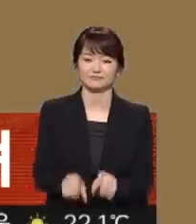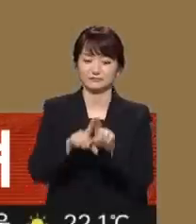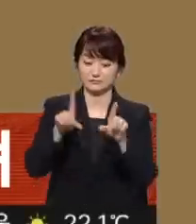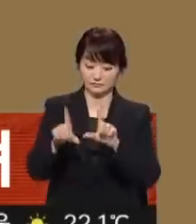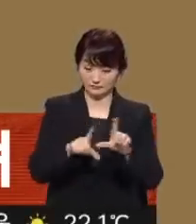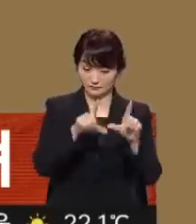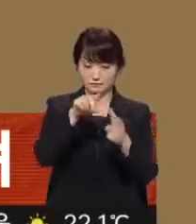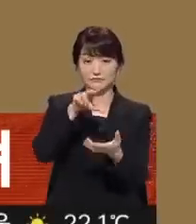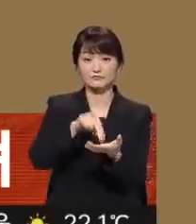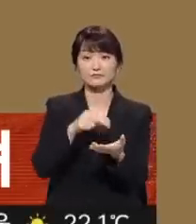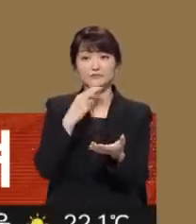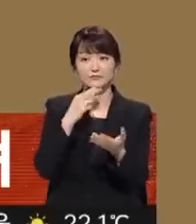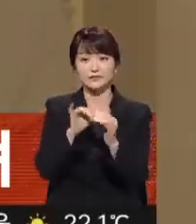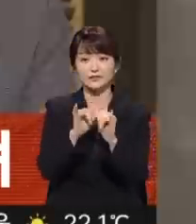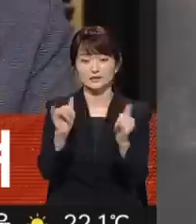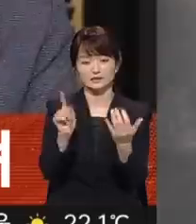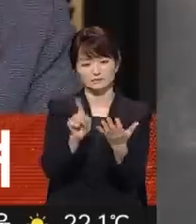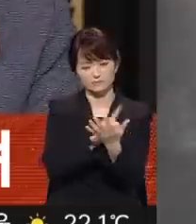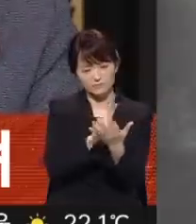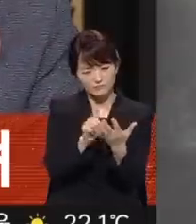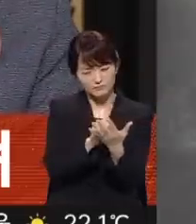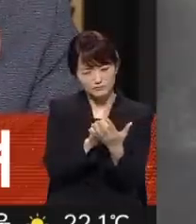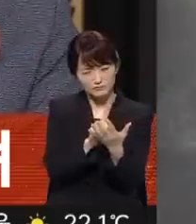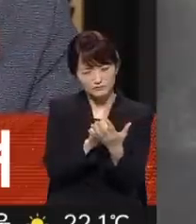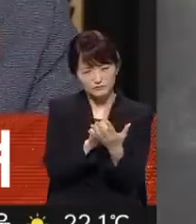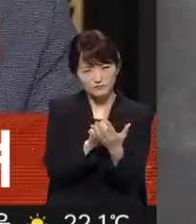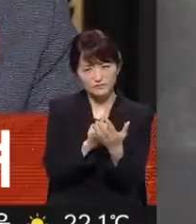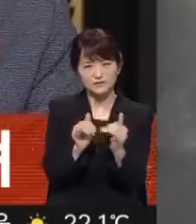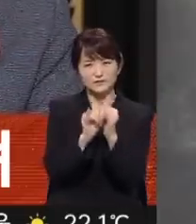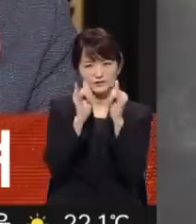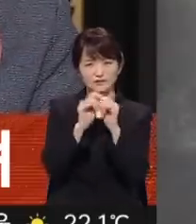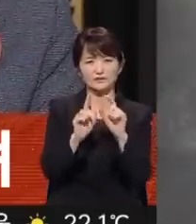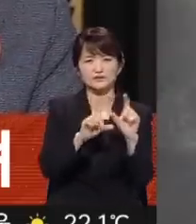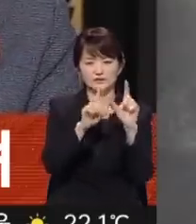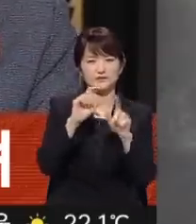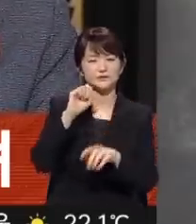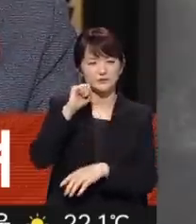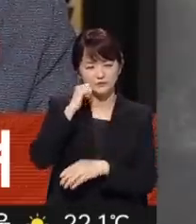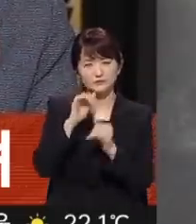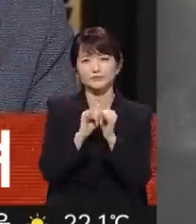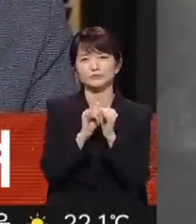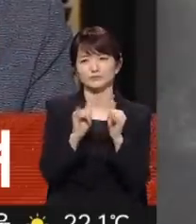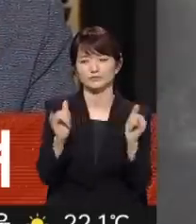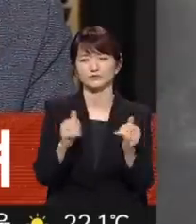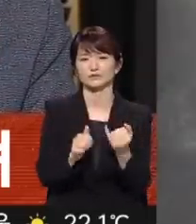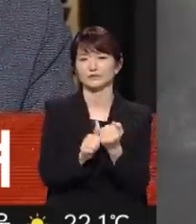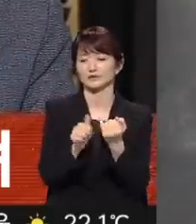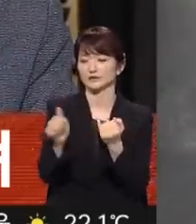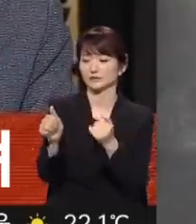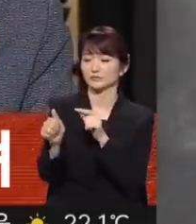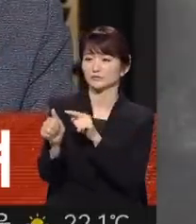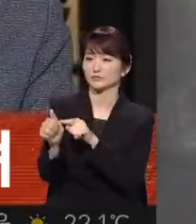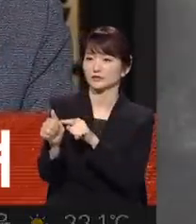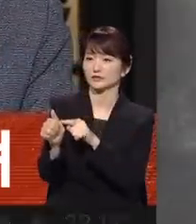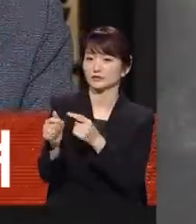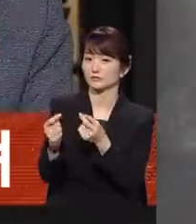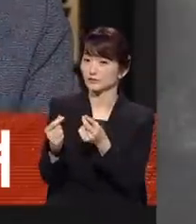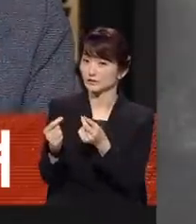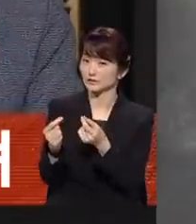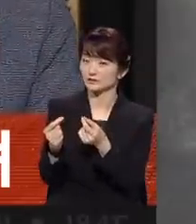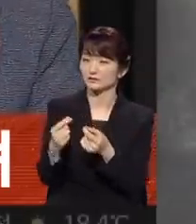전혀 문제가 없는데 대인관계나 사회생활을 좀 힘들어하는 그런 분들 계시잖아요. 네. 이 남편이 약간 그런